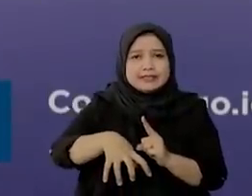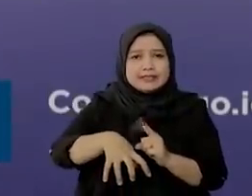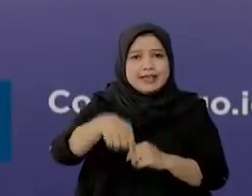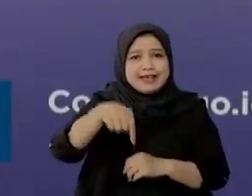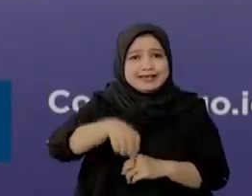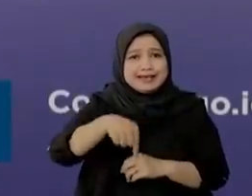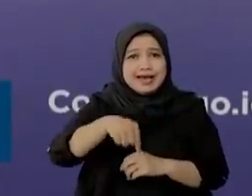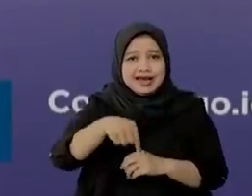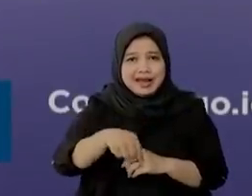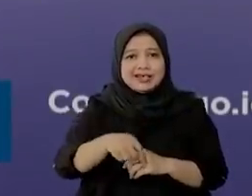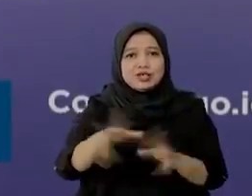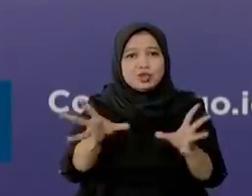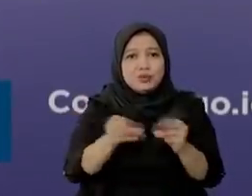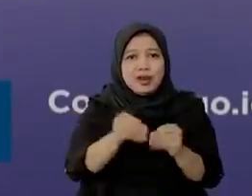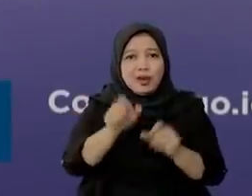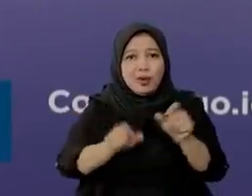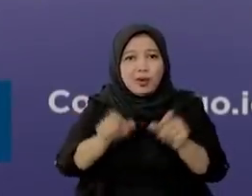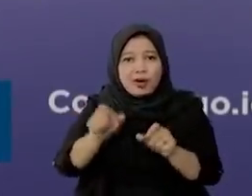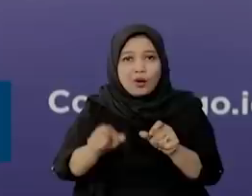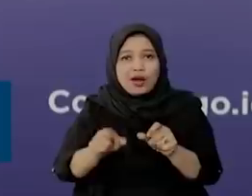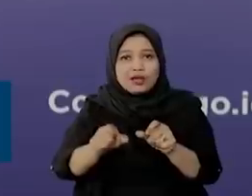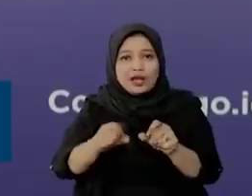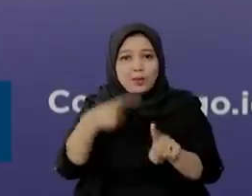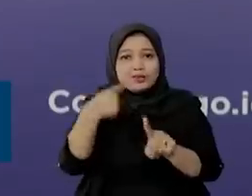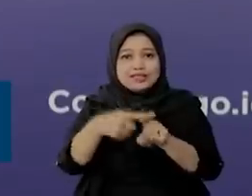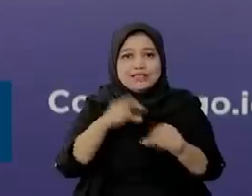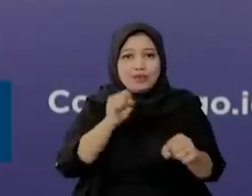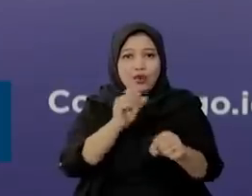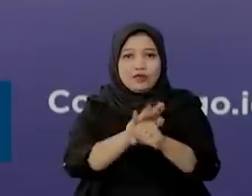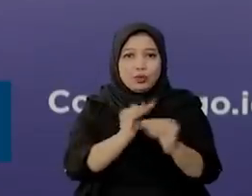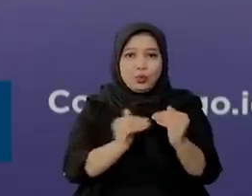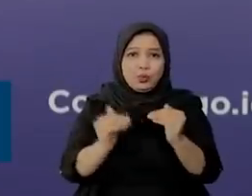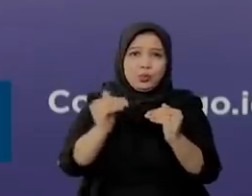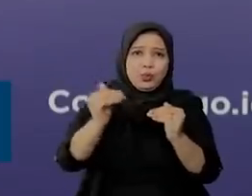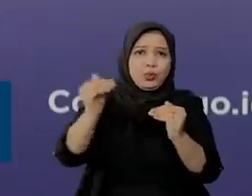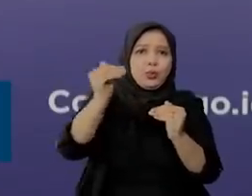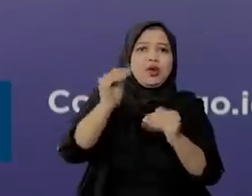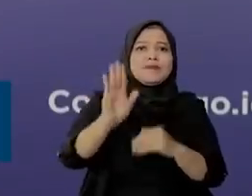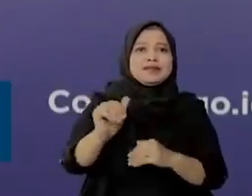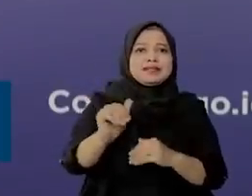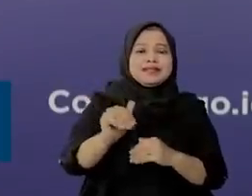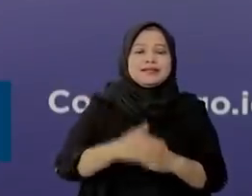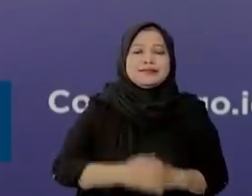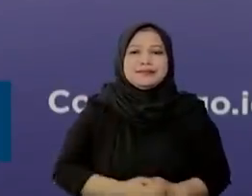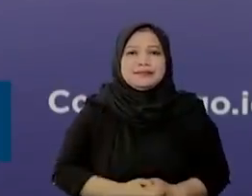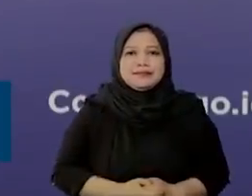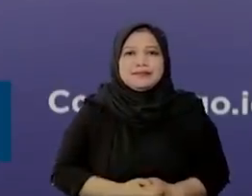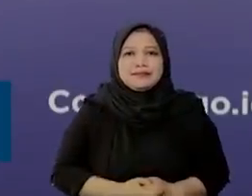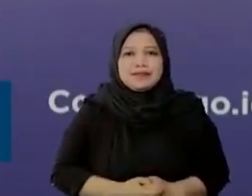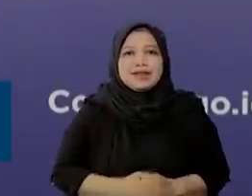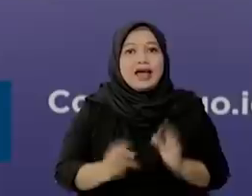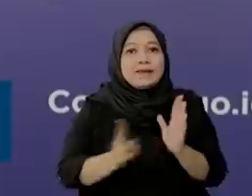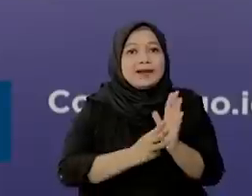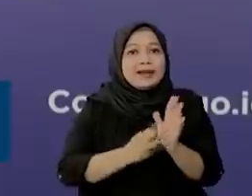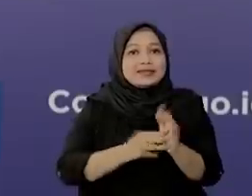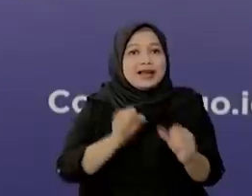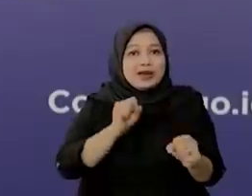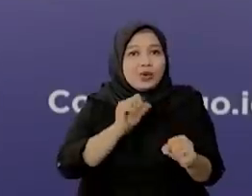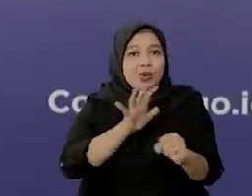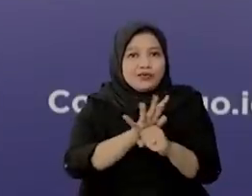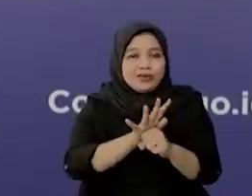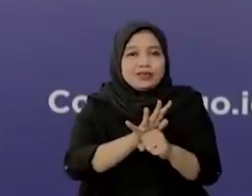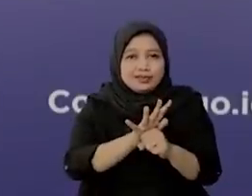angka kasus positifnya masih cenderung untuk meningkat Oleh karena itu permasalahan coffee 19